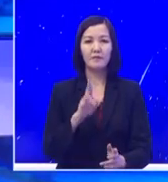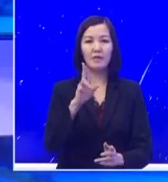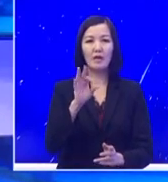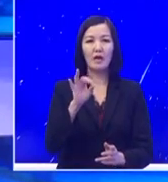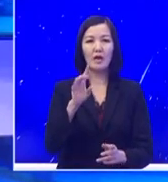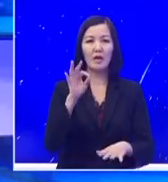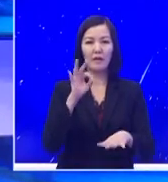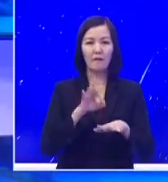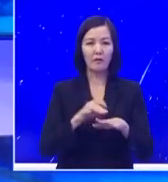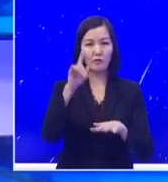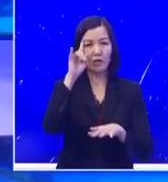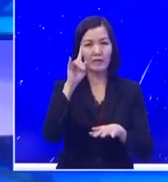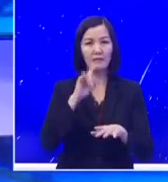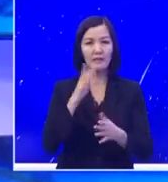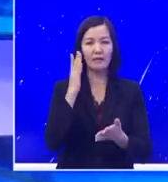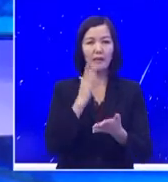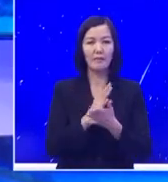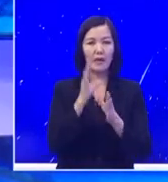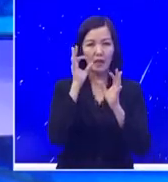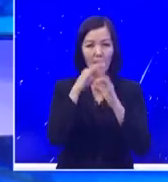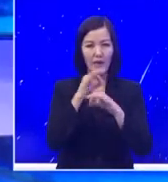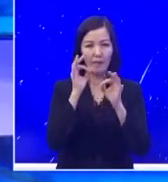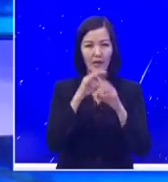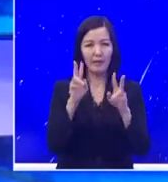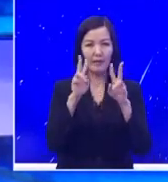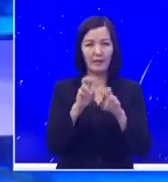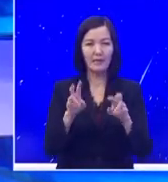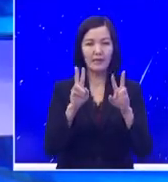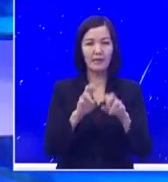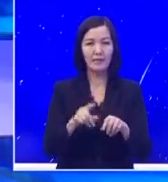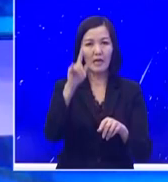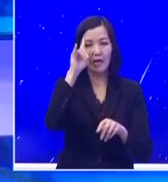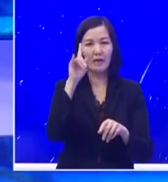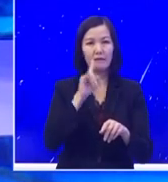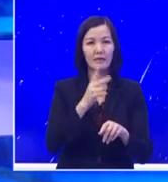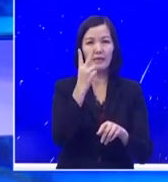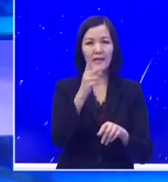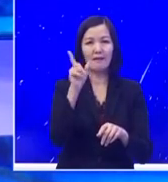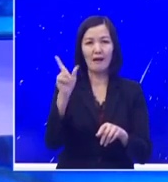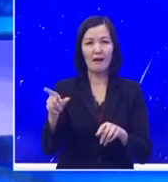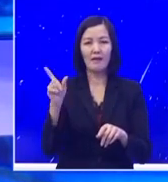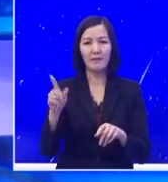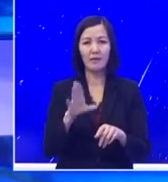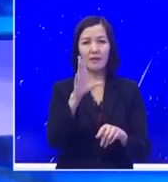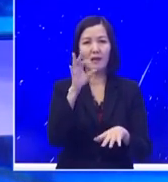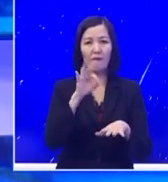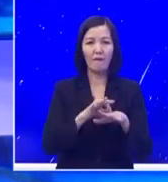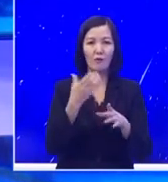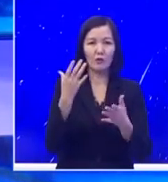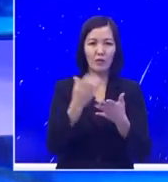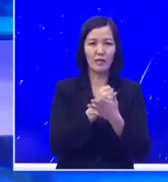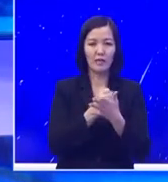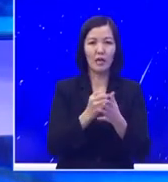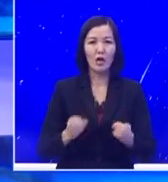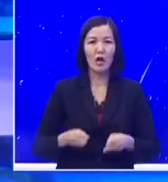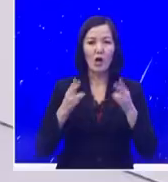Коронавирус Қазақстанға да жетті. Лабораториялық бірнеше тексеріс елдің екі азамат ағзасынан тәж вирусын анықтаған. Қауіпті